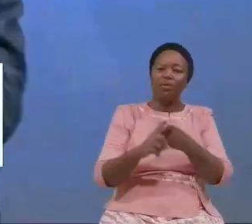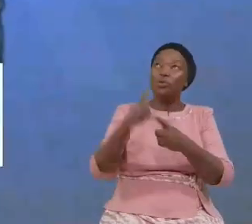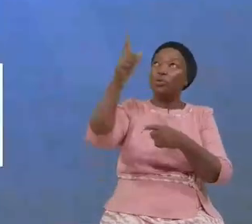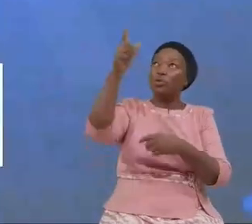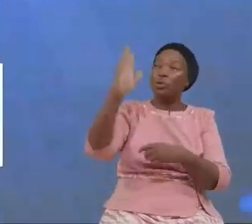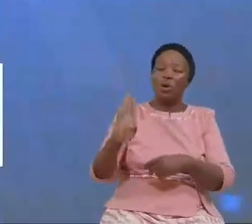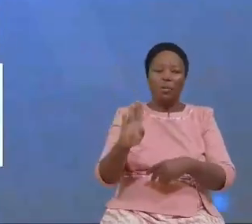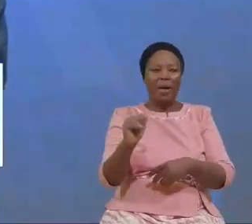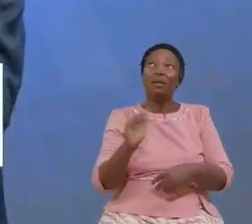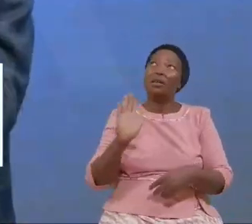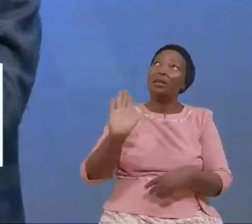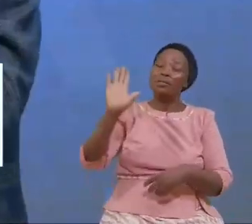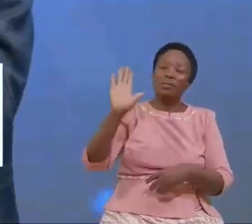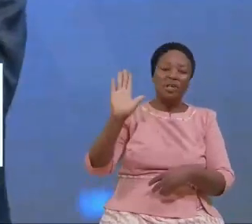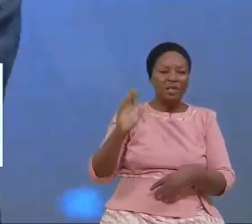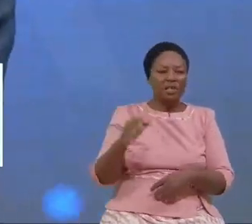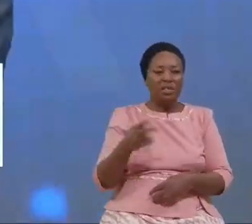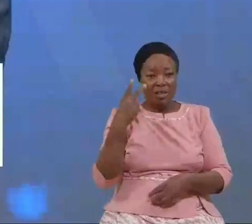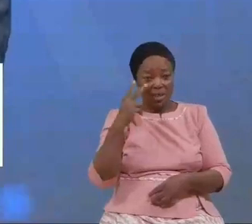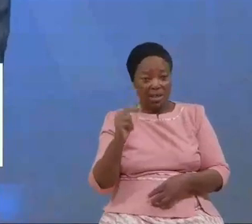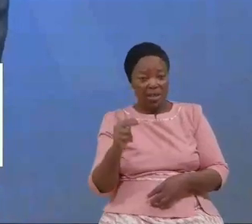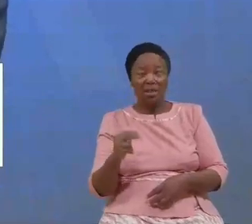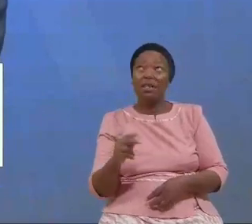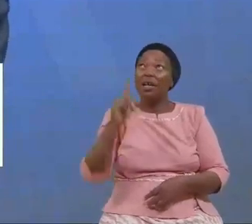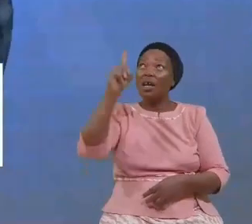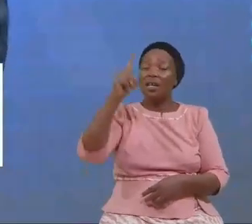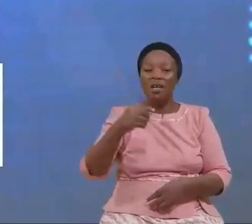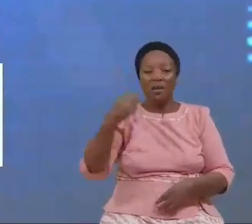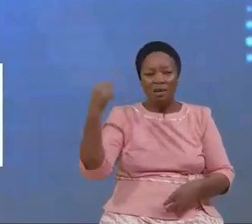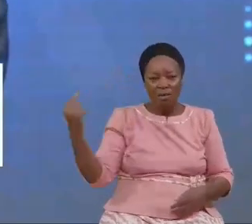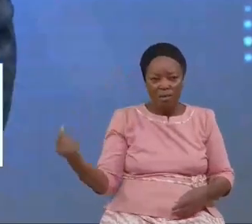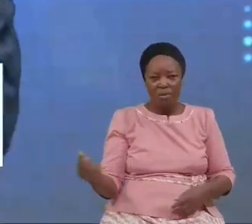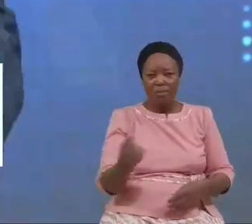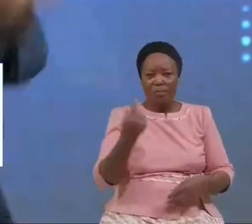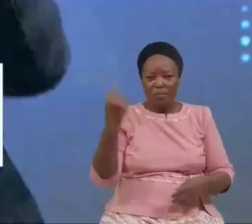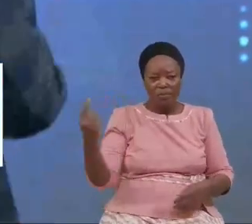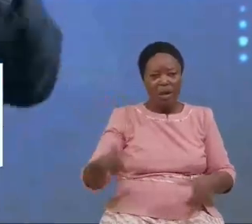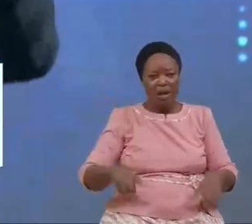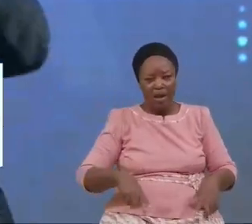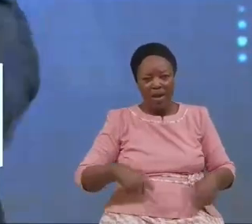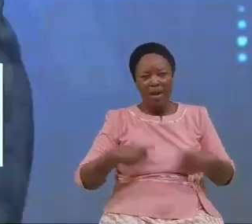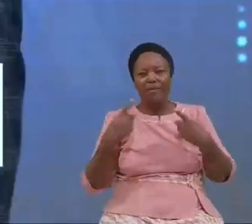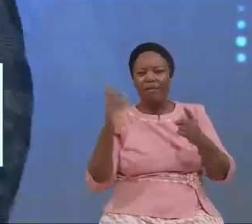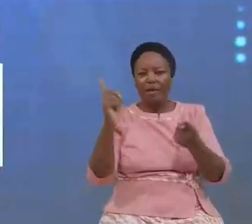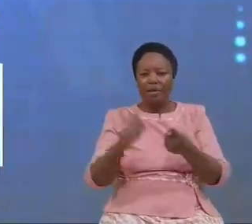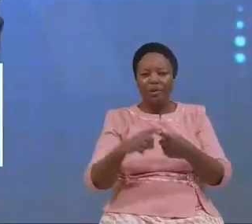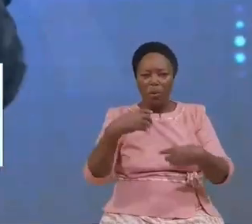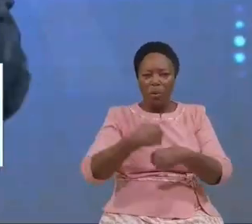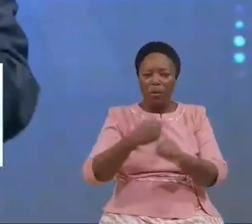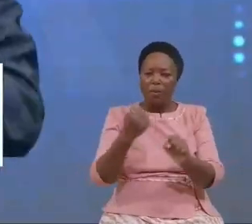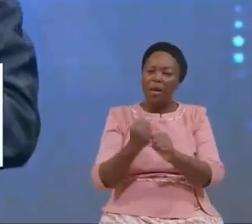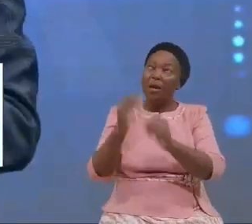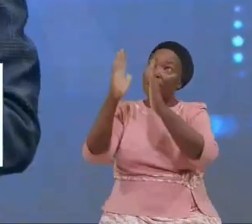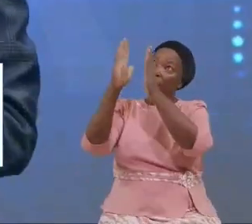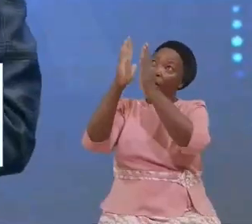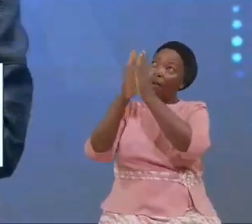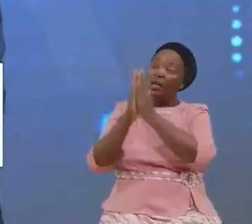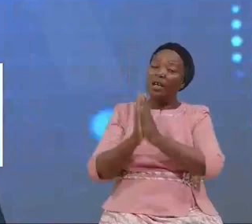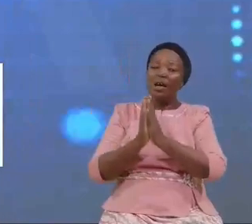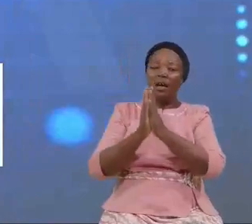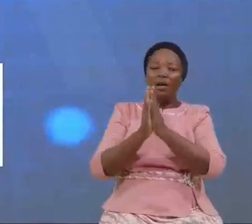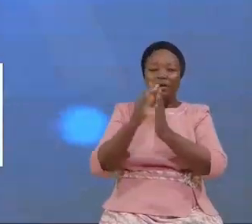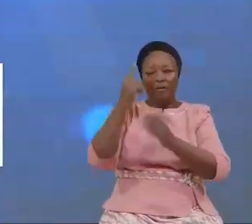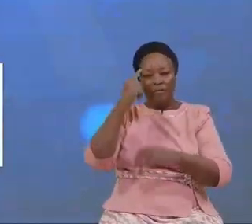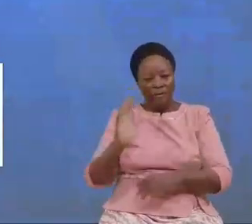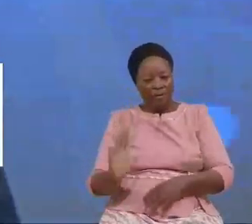lui étant toujours vivant pour intercéder en leur faveur